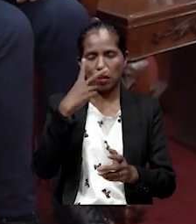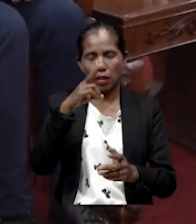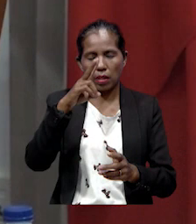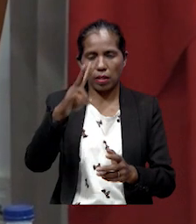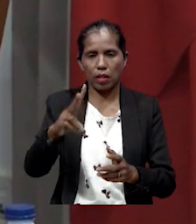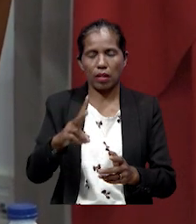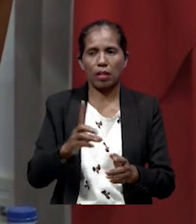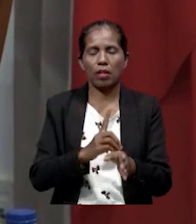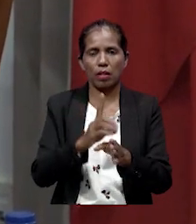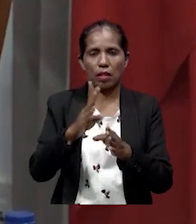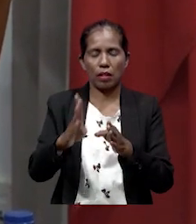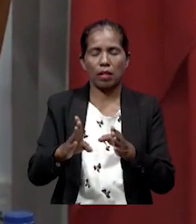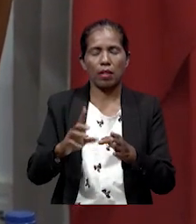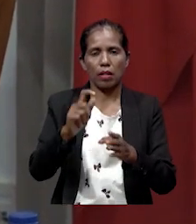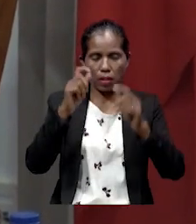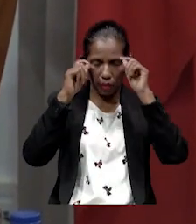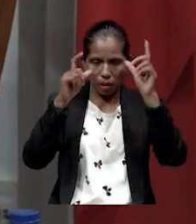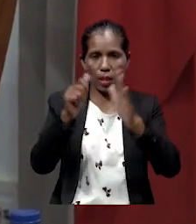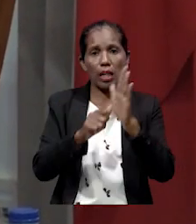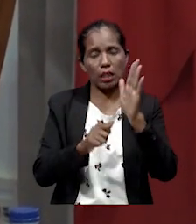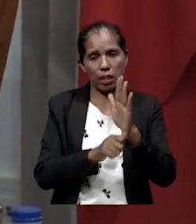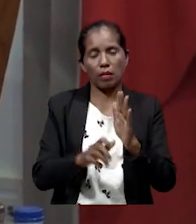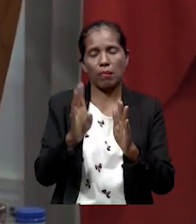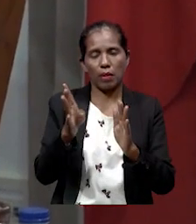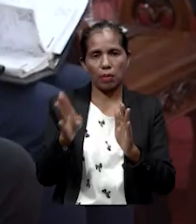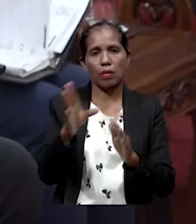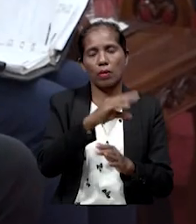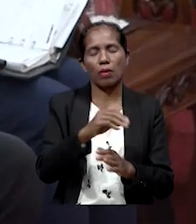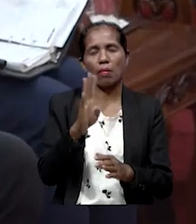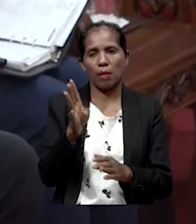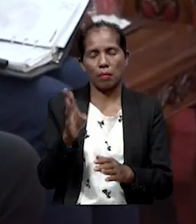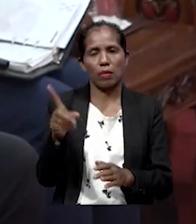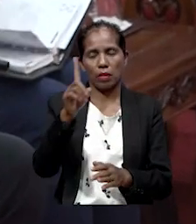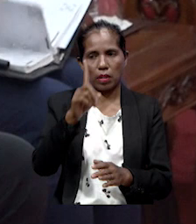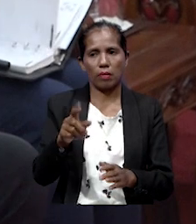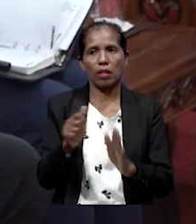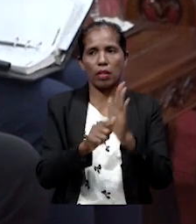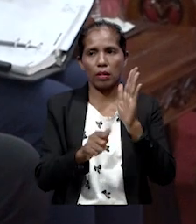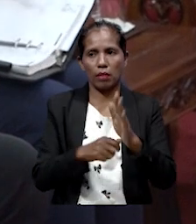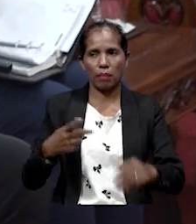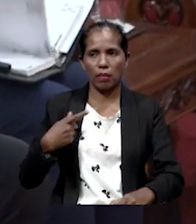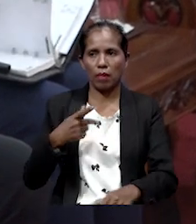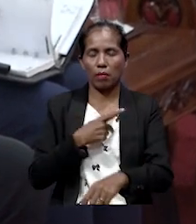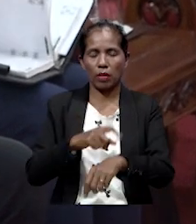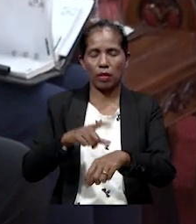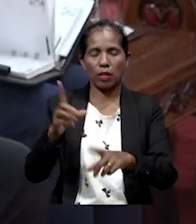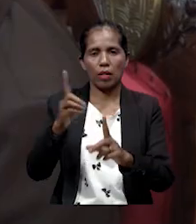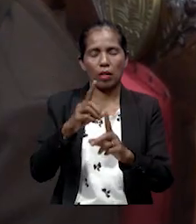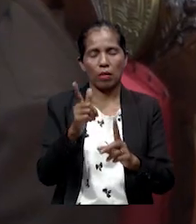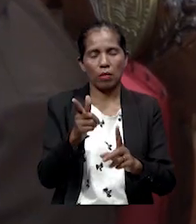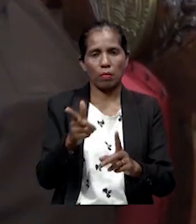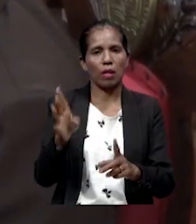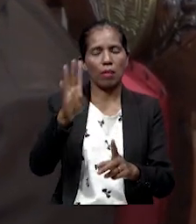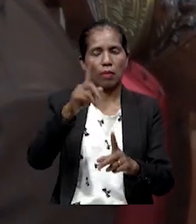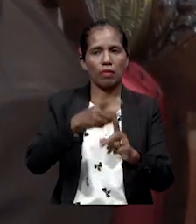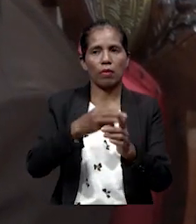Republika Demokratika Timor-Leste artigo hatnulu no hatnulu resing idam. Baseba artigo dene, mak Parlamento Nasional e lorong ruanulu resing hat